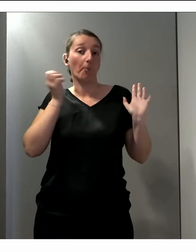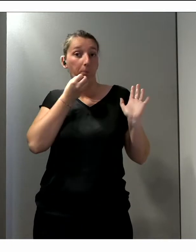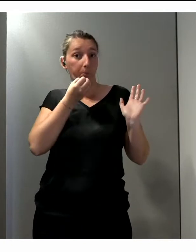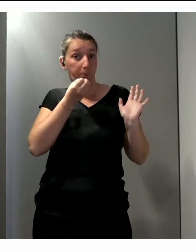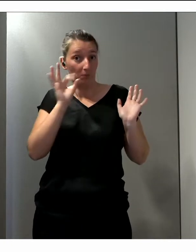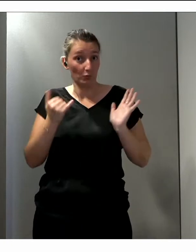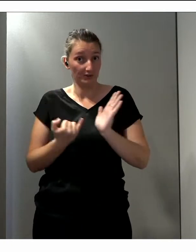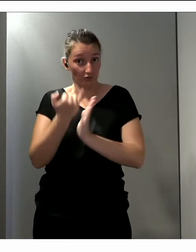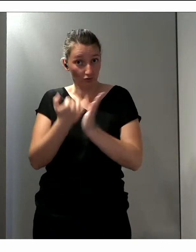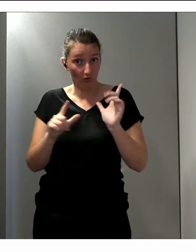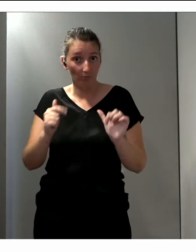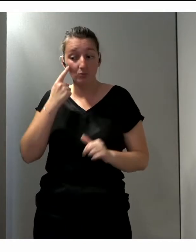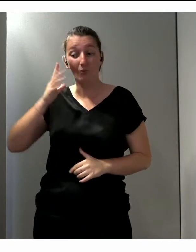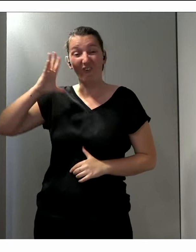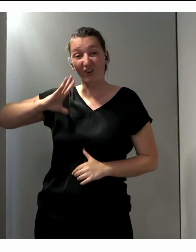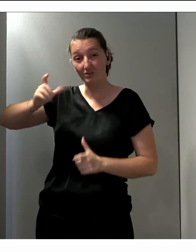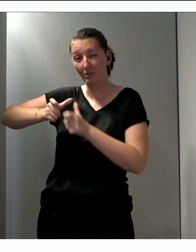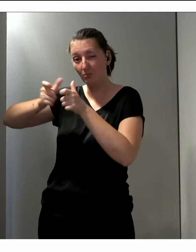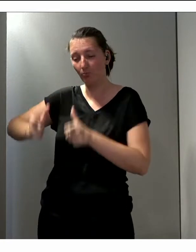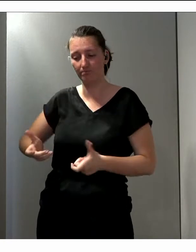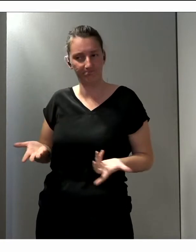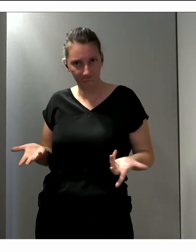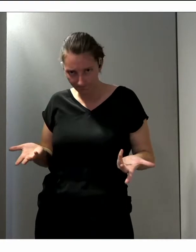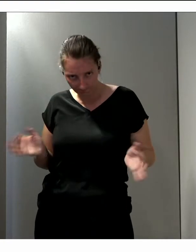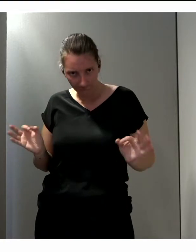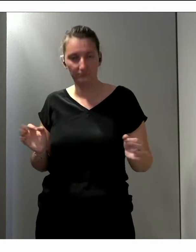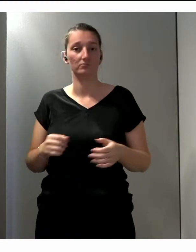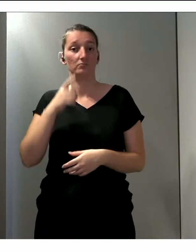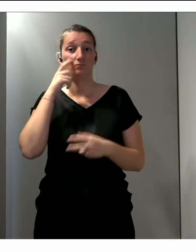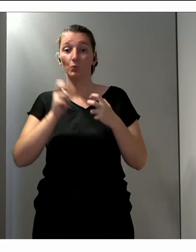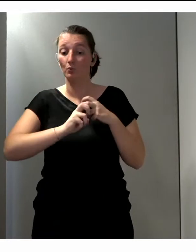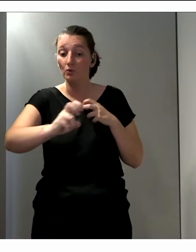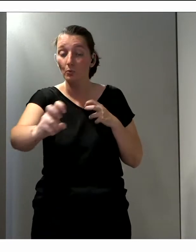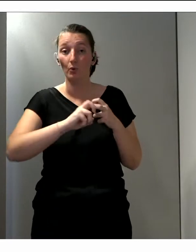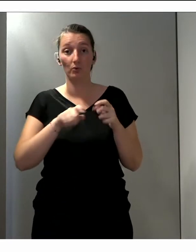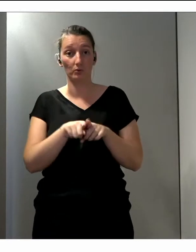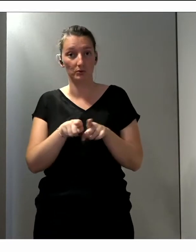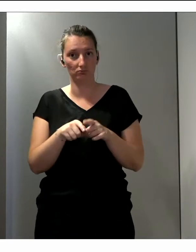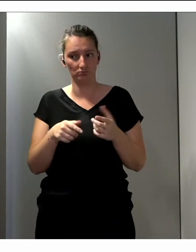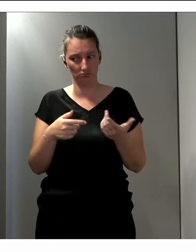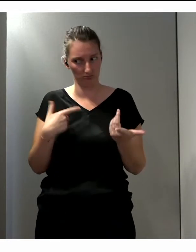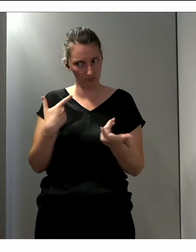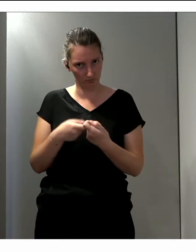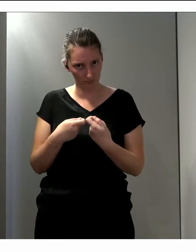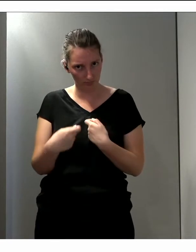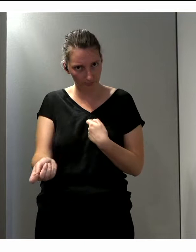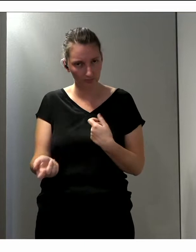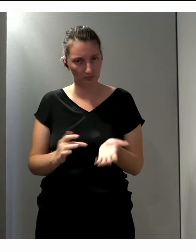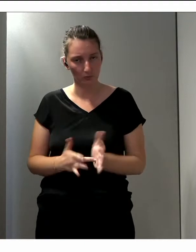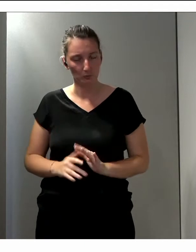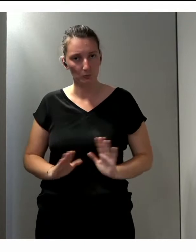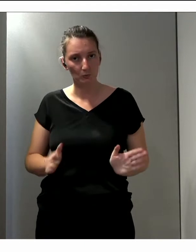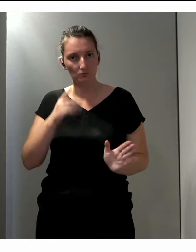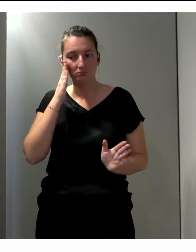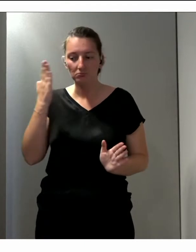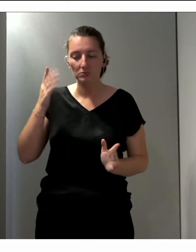anciennes, des fois, n'en ont pas. On a aussi des problèmes de véhicules de transport adaptés pour les escortes de surveillants. On a un gros problème d'accès aux